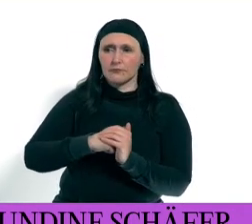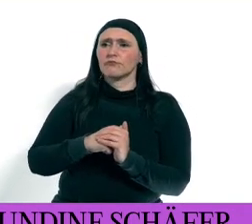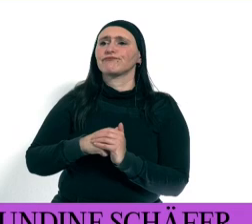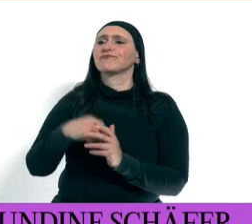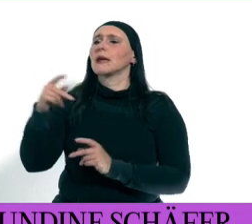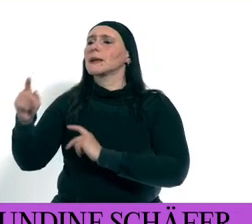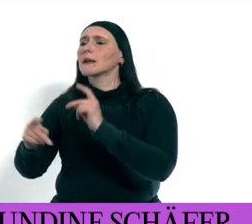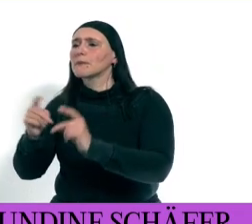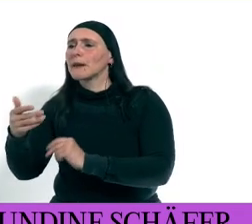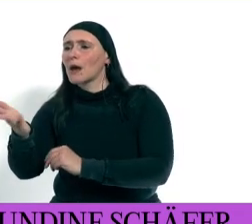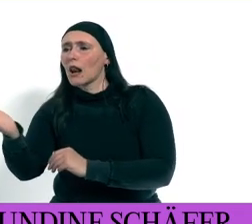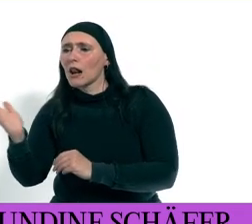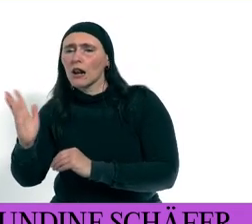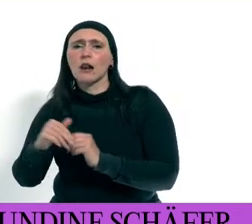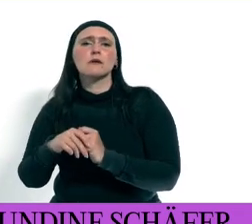die